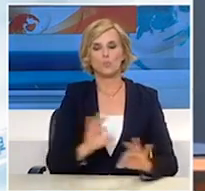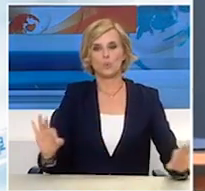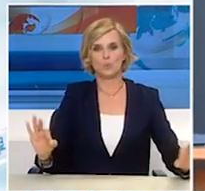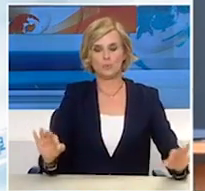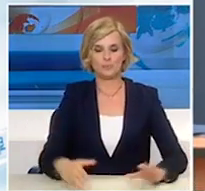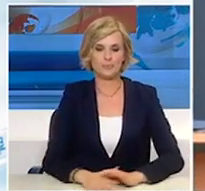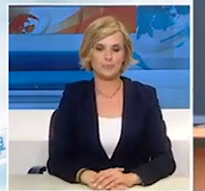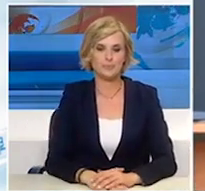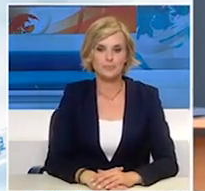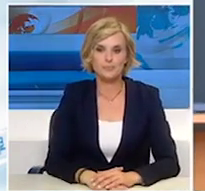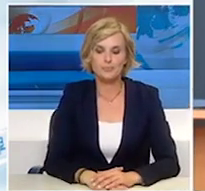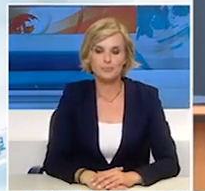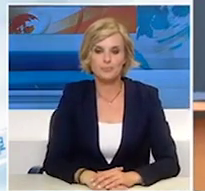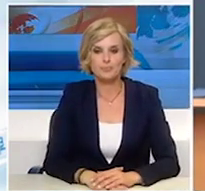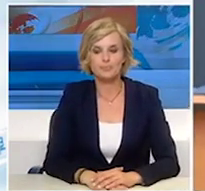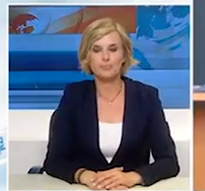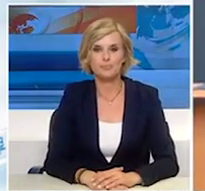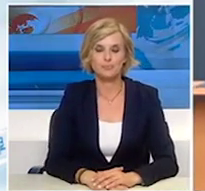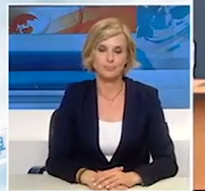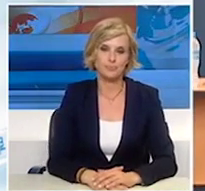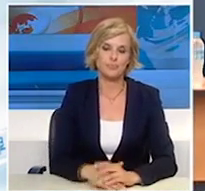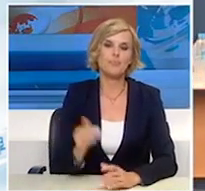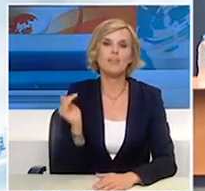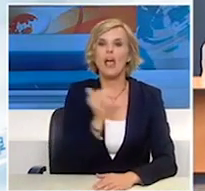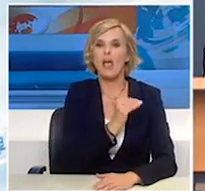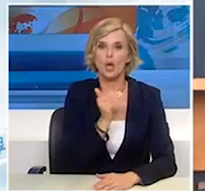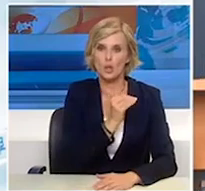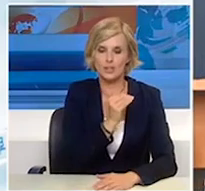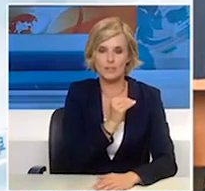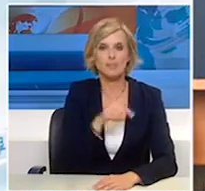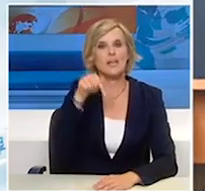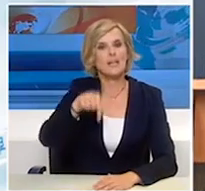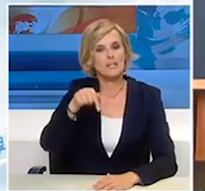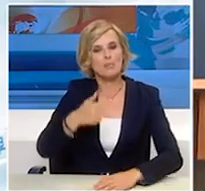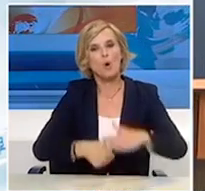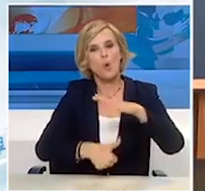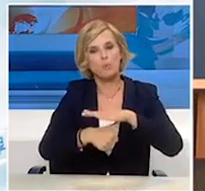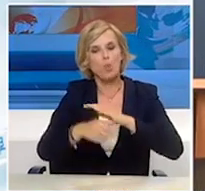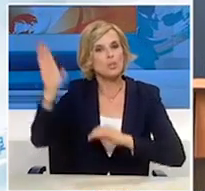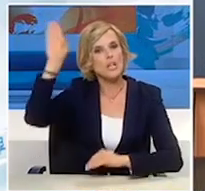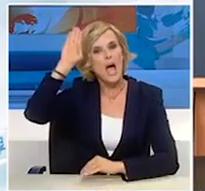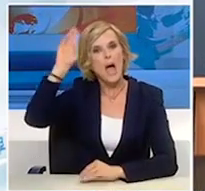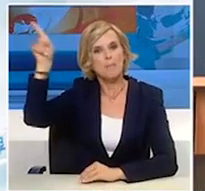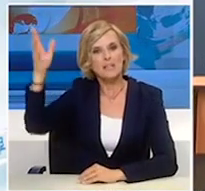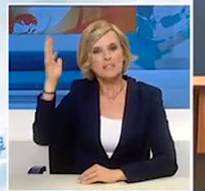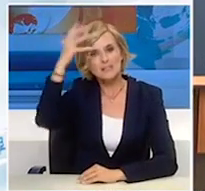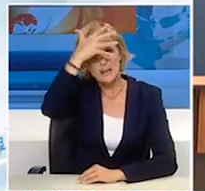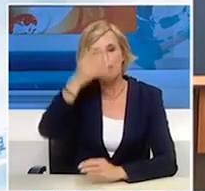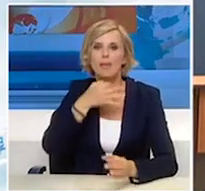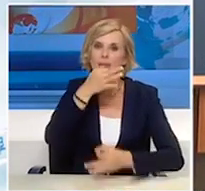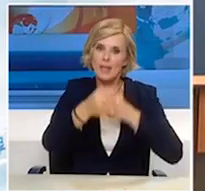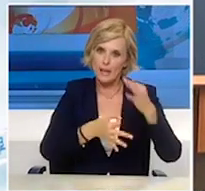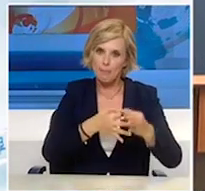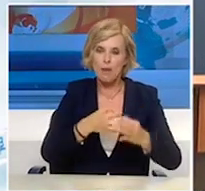Η κυρία Σβόλο από τη ΛΑΙΦΟ και την ΠΑΜ. Μετά τη δήλωση του Προέδρου των Ηνωμένων Πολιτειών της Αμερικής, Ντόναλντ Τραμπ, πως παίρνει προληπτικά εδώ και μία